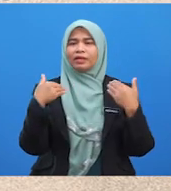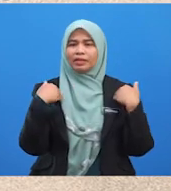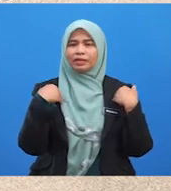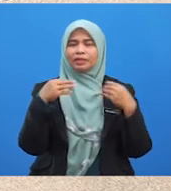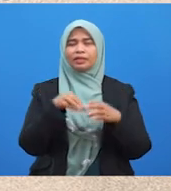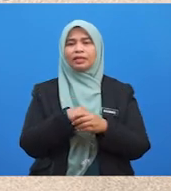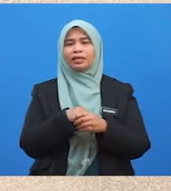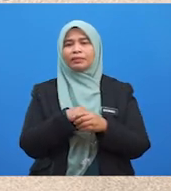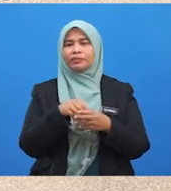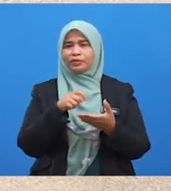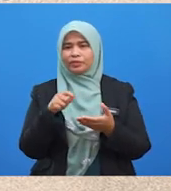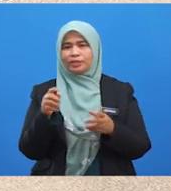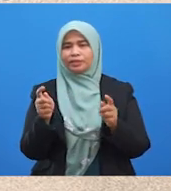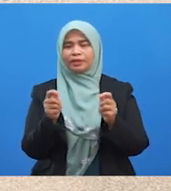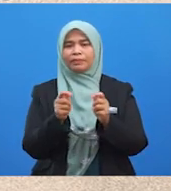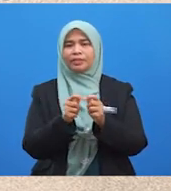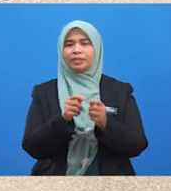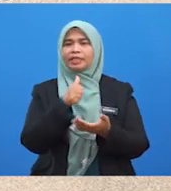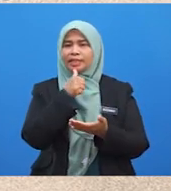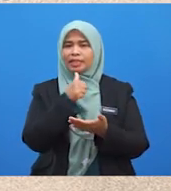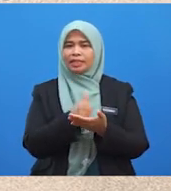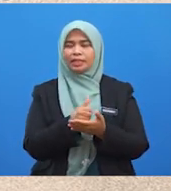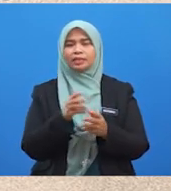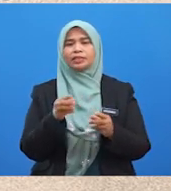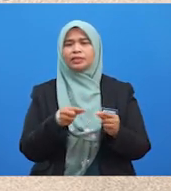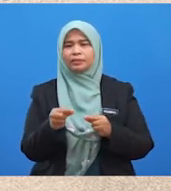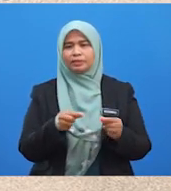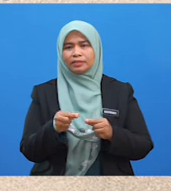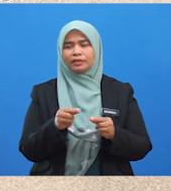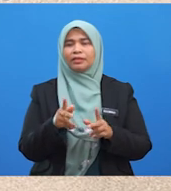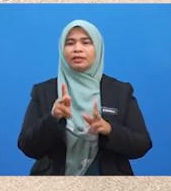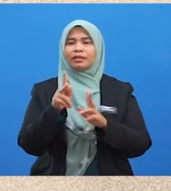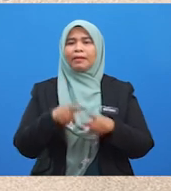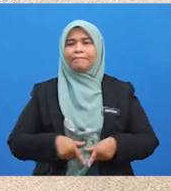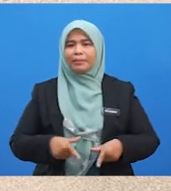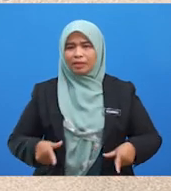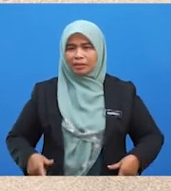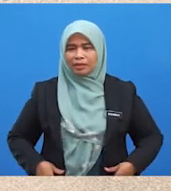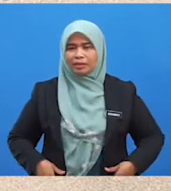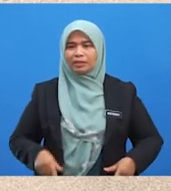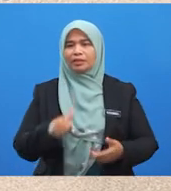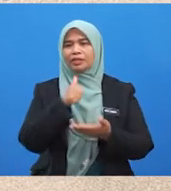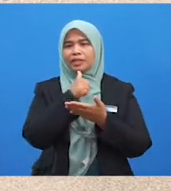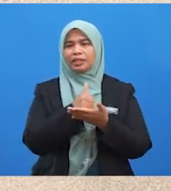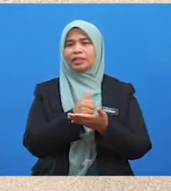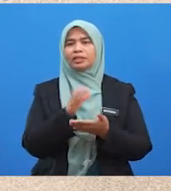karya seperti nilai kegigihan, nilai keberanian, nilai